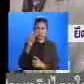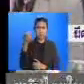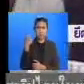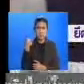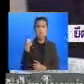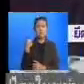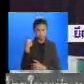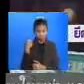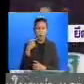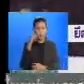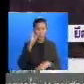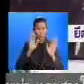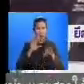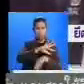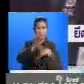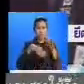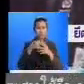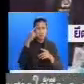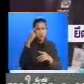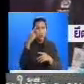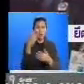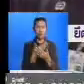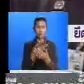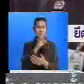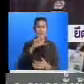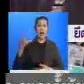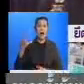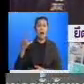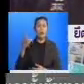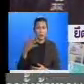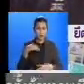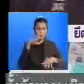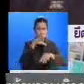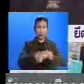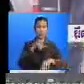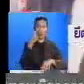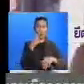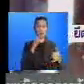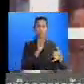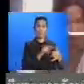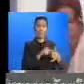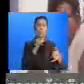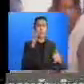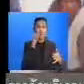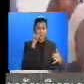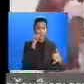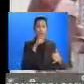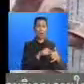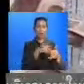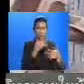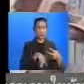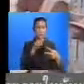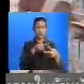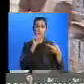รวมทั้งสิ้นกว่า10,000ซองคิดเป็นมูลค่ากว่า 7ล้านบาทพร้อมจับกุมนางสาวนวพรแก่นพุทธาและนายพีรพงษ์อุด